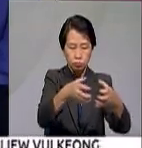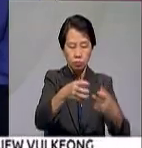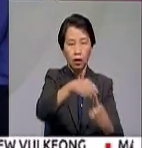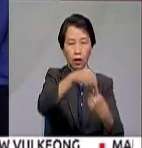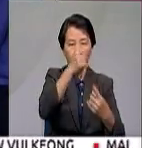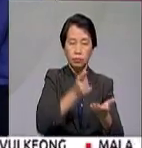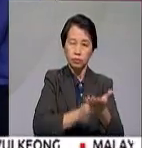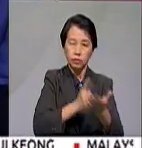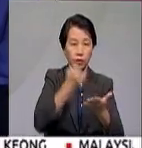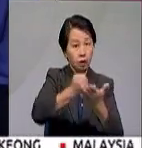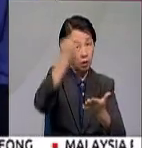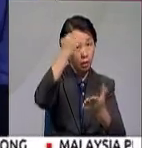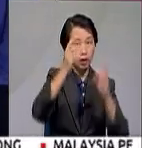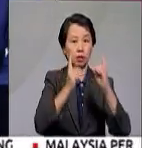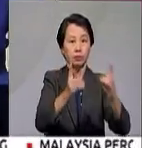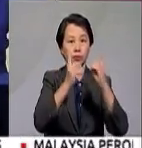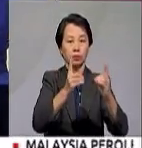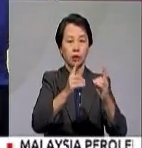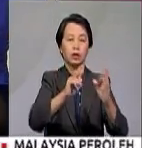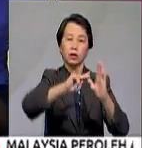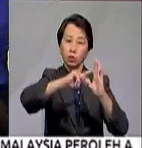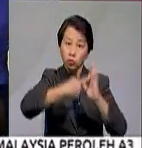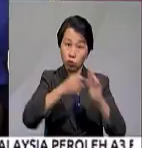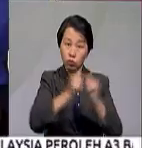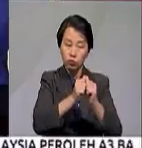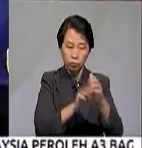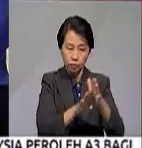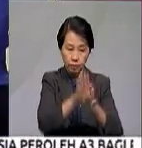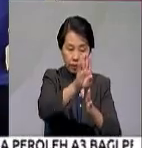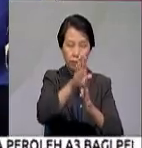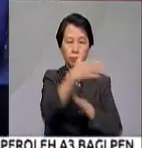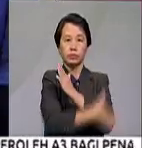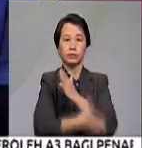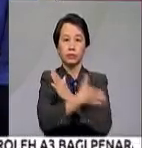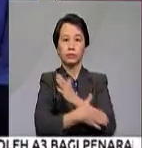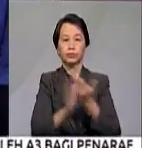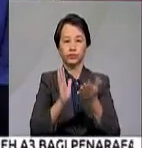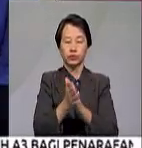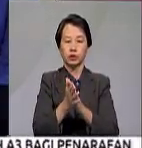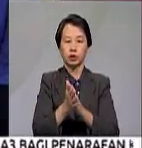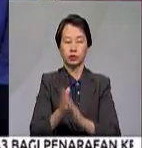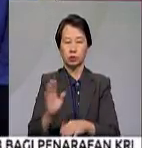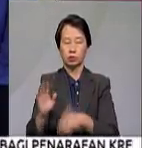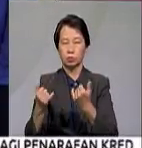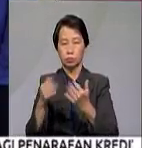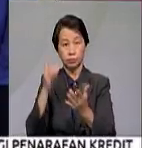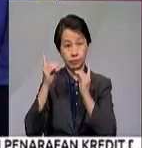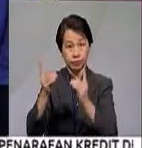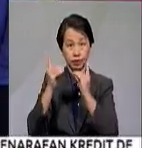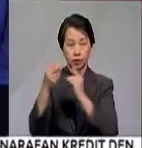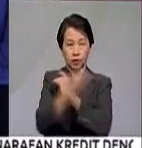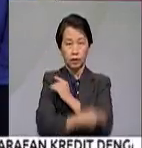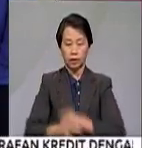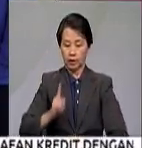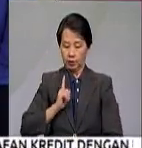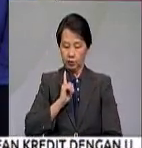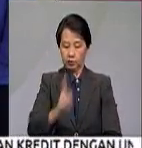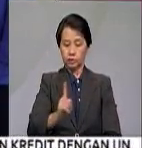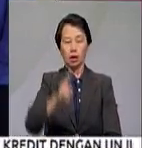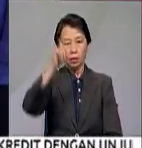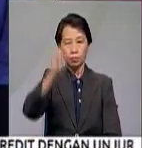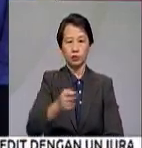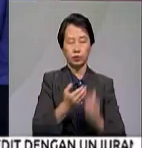aspek ilmu dan pendidikan sebagai kunci kepada pembangunan negara. Justru pemain industri di negara-negara Islam